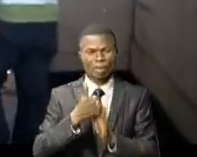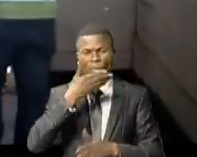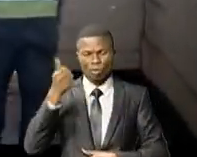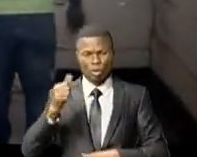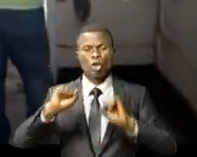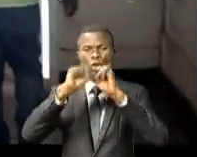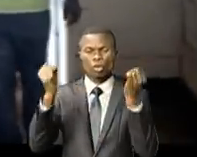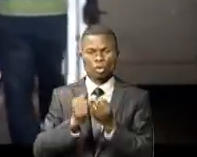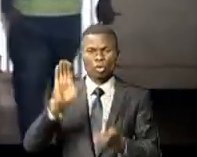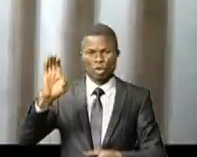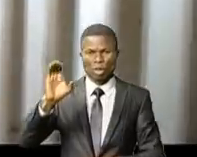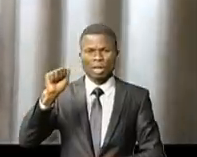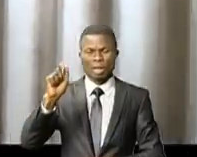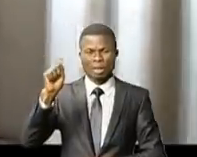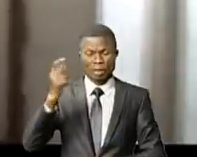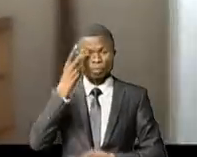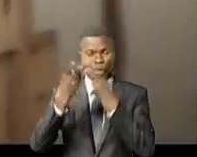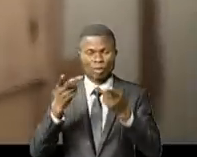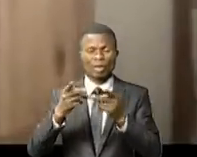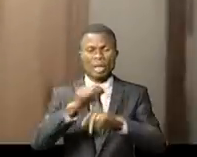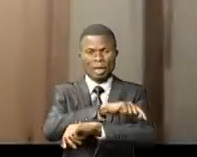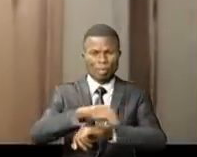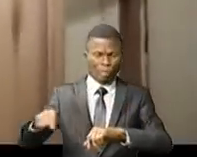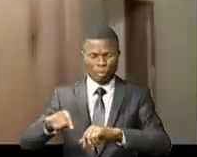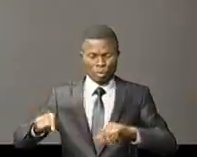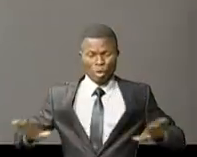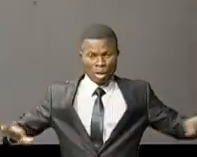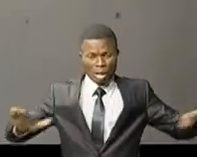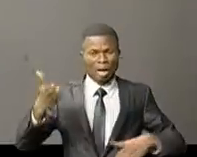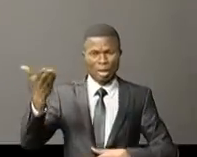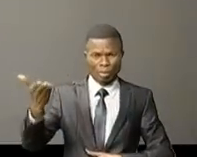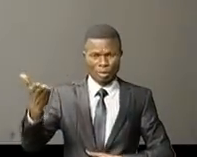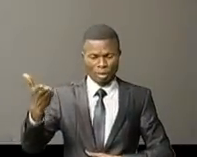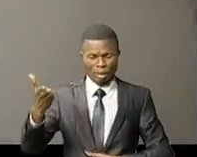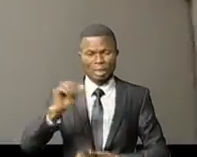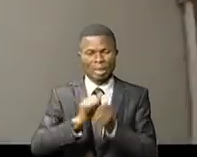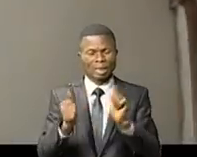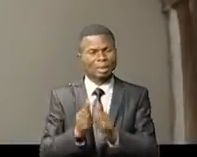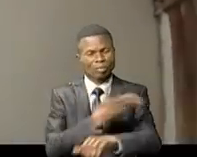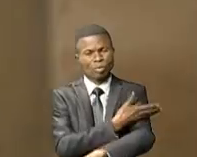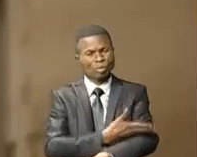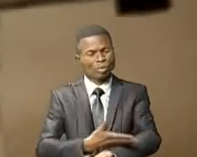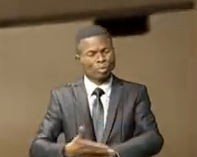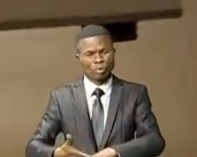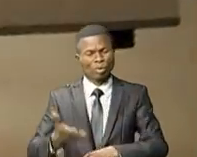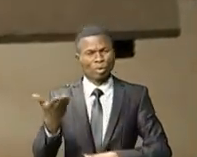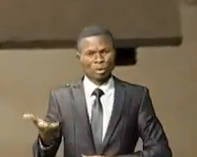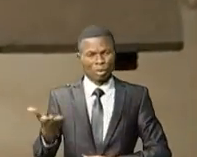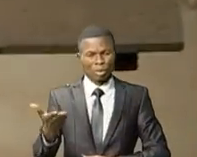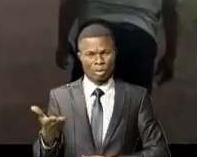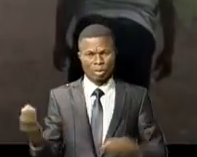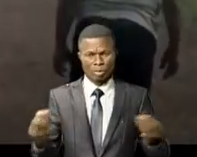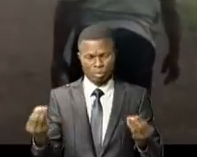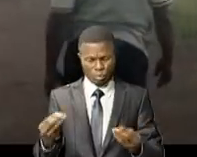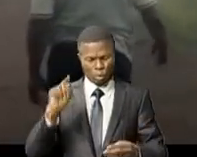Project Africa a inspecté les installations de cet aéroport dont l'état actuel laisse à désirer en vue de